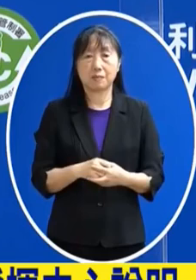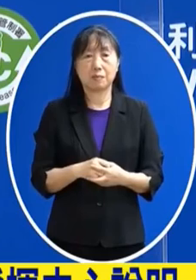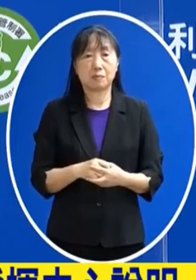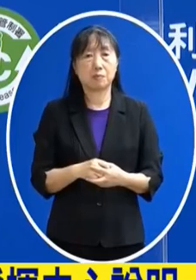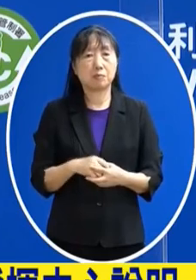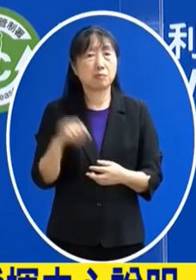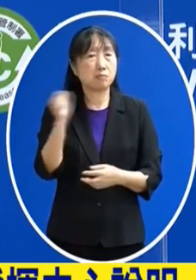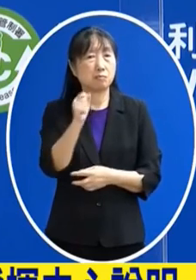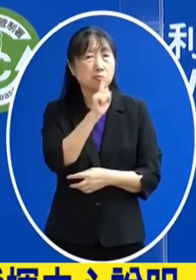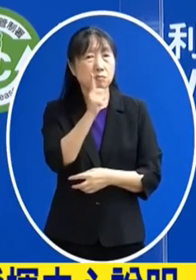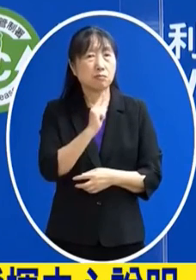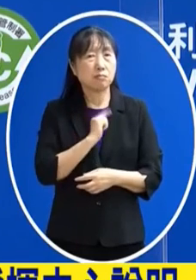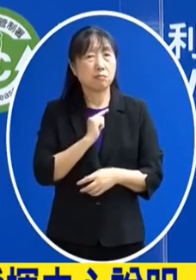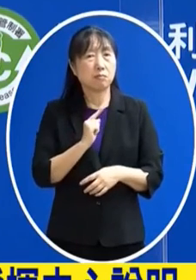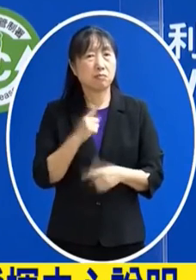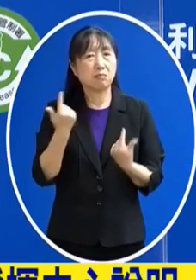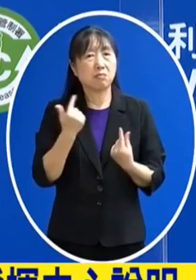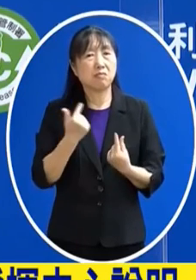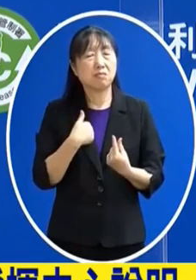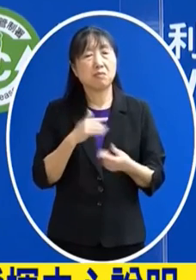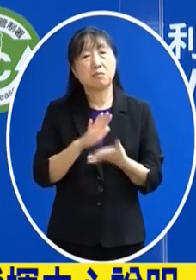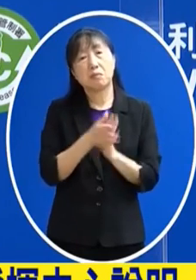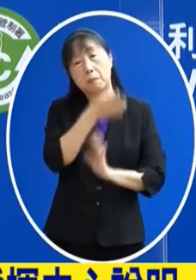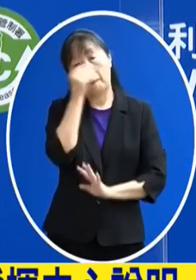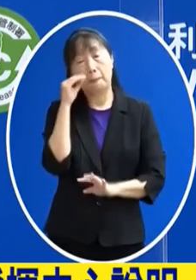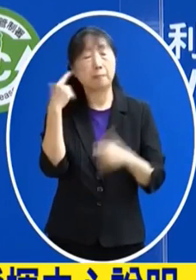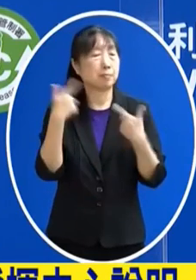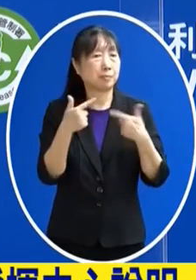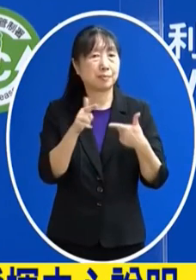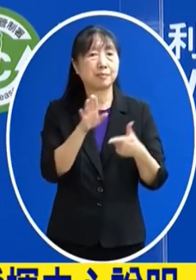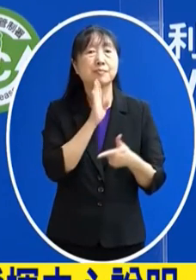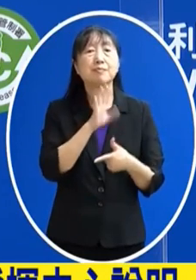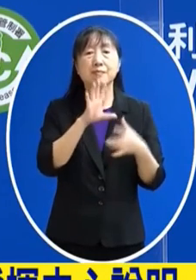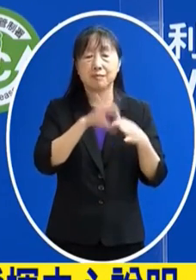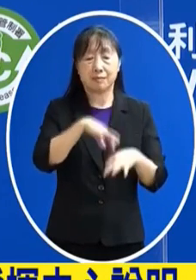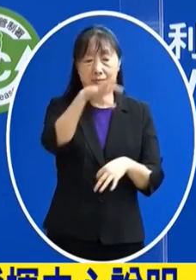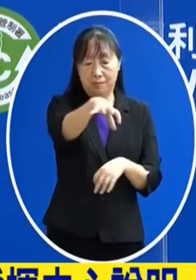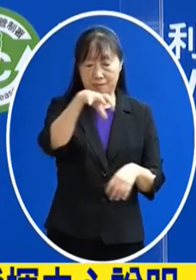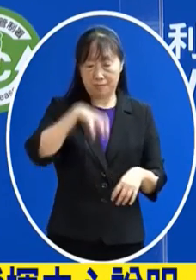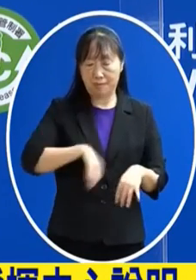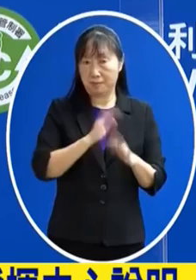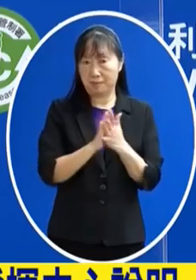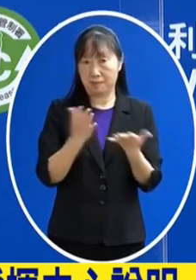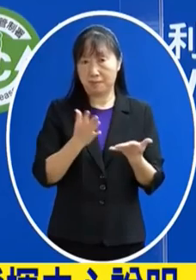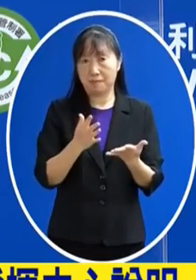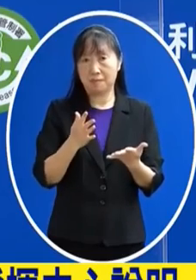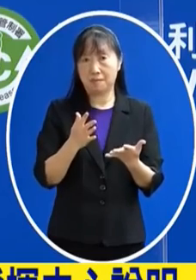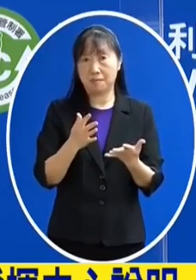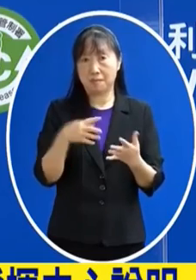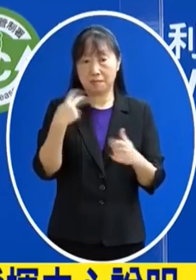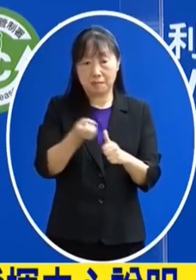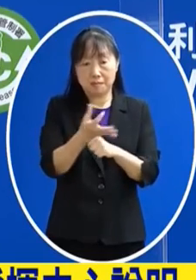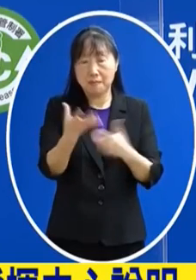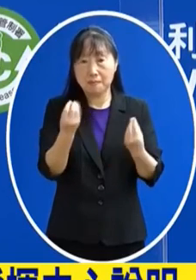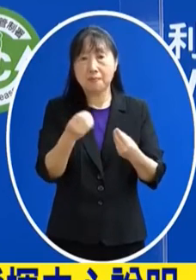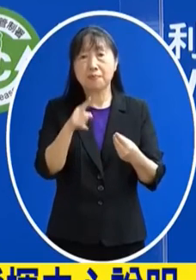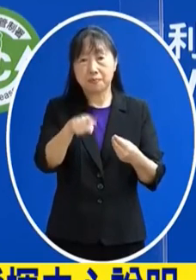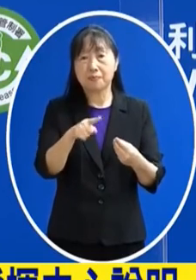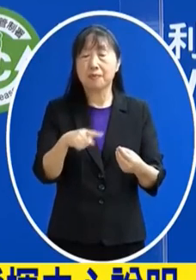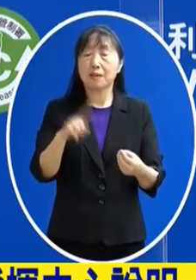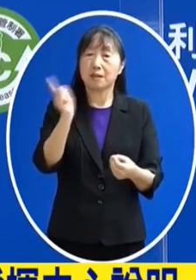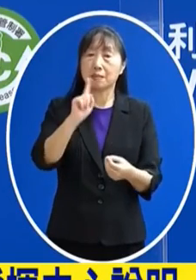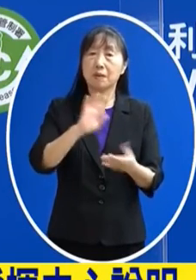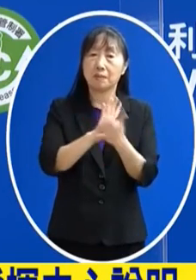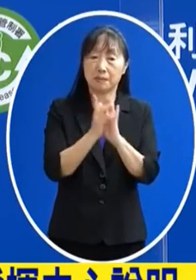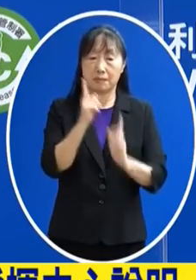也不是不能说是放松了哈，就因为双方都没有嘛哈，那所以怎么样更自由的来哈做交流哈，这